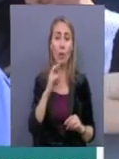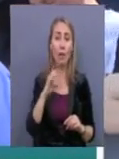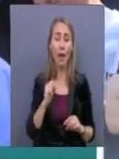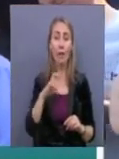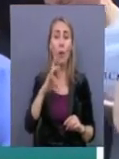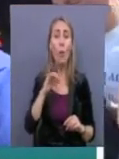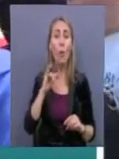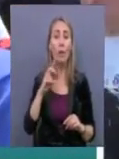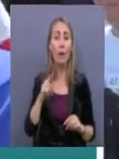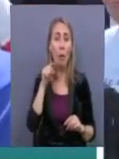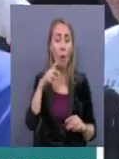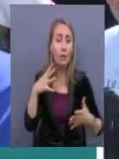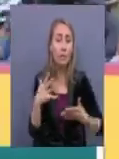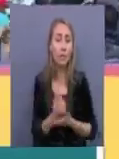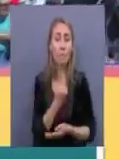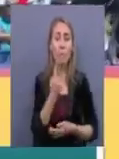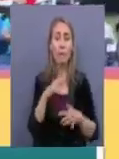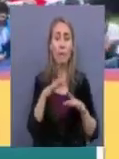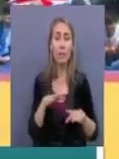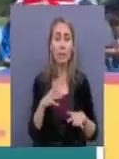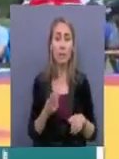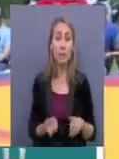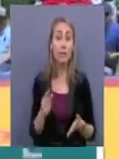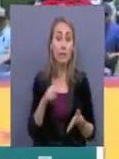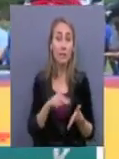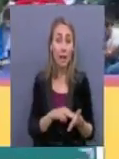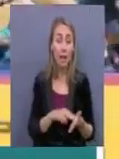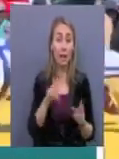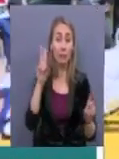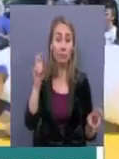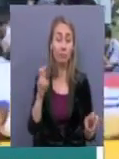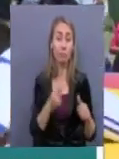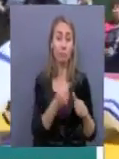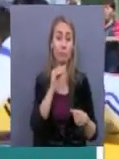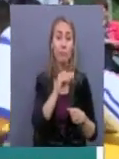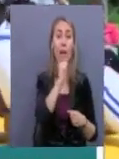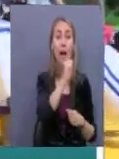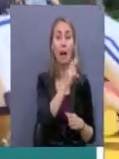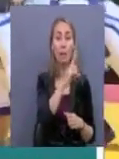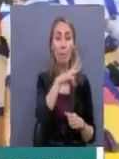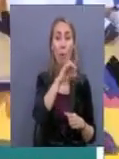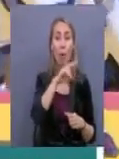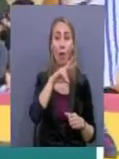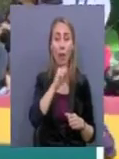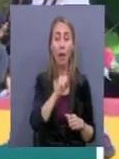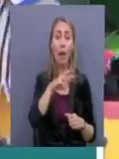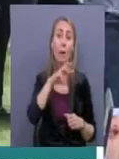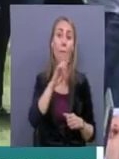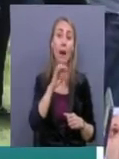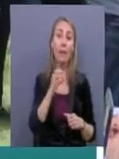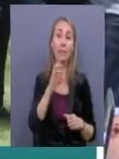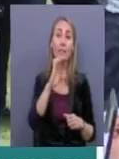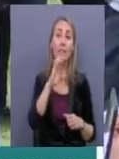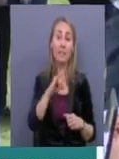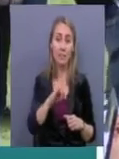шыдатпады. Көкшетау қаласы мен Шортанды ауданының өкілдері де бозбелеңде жасындай жарақады. Күш атасын танымас дегендей қарсыласының салмағының ауыр